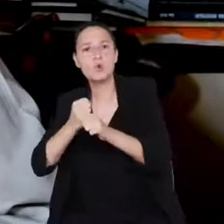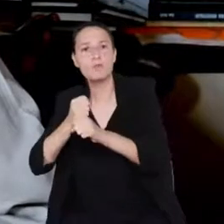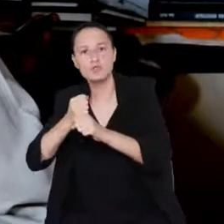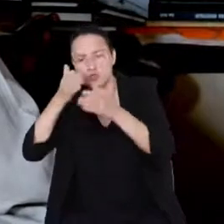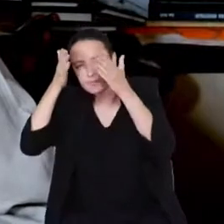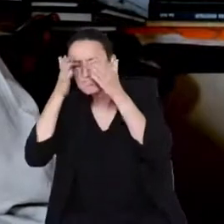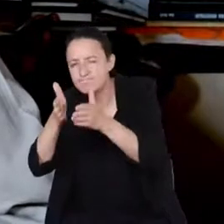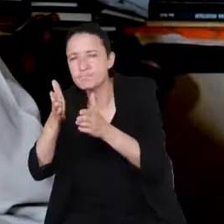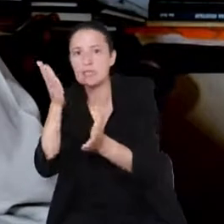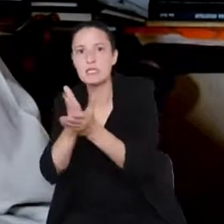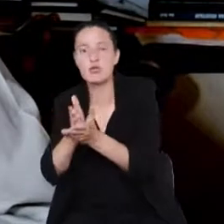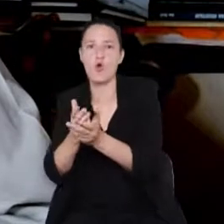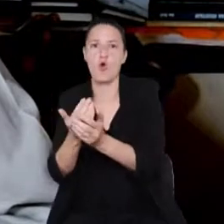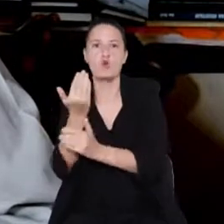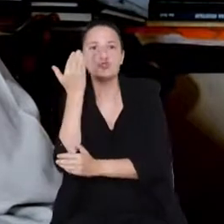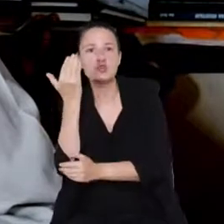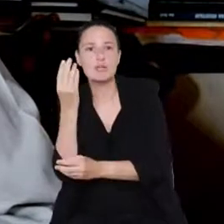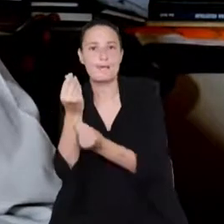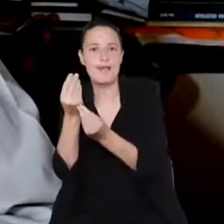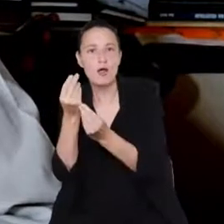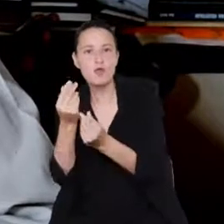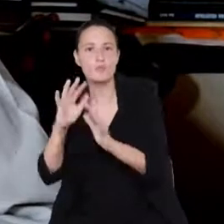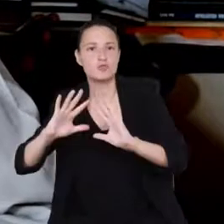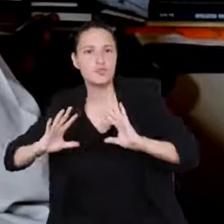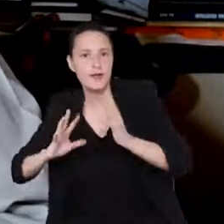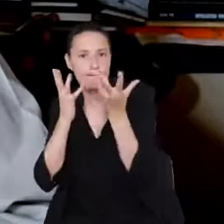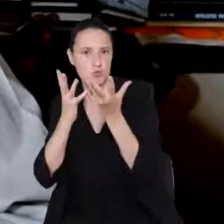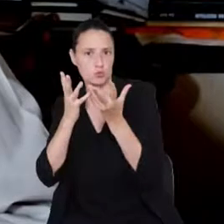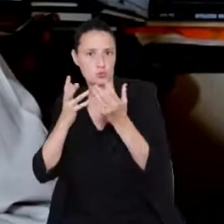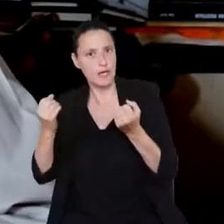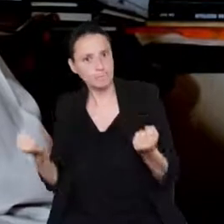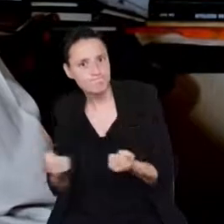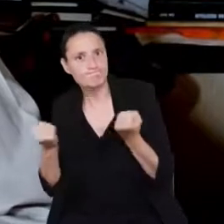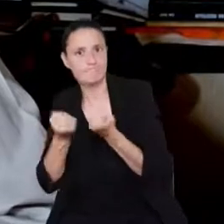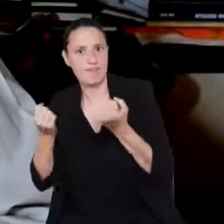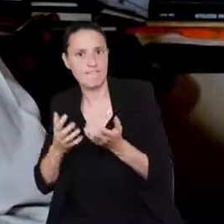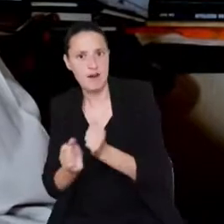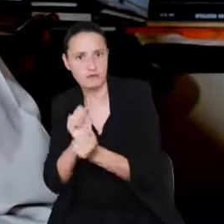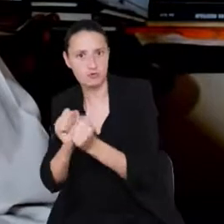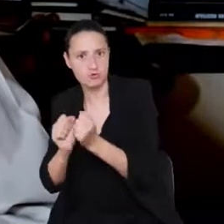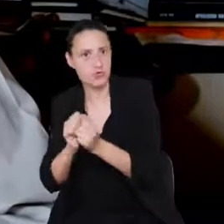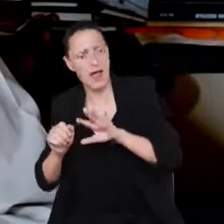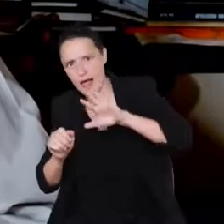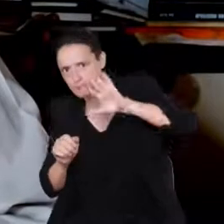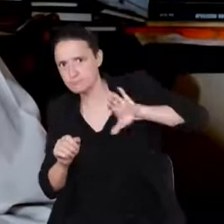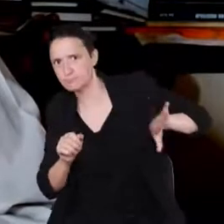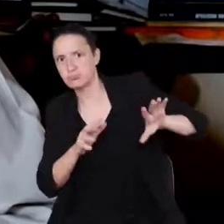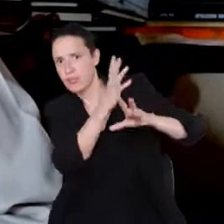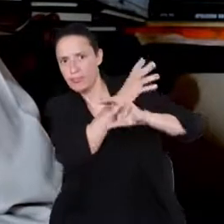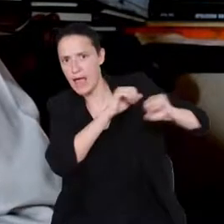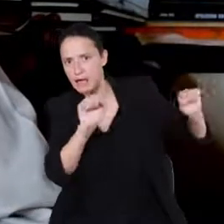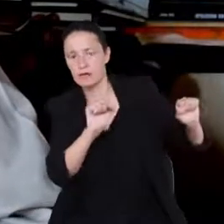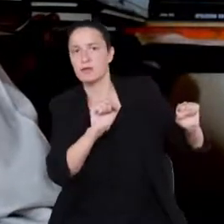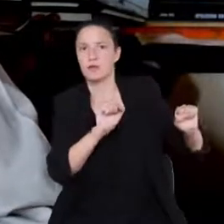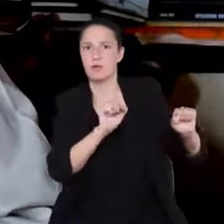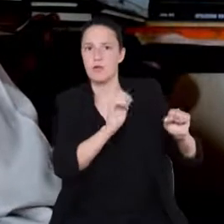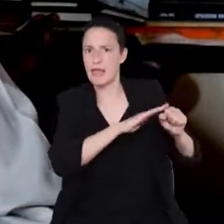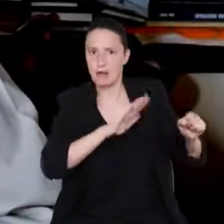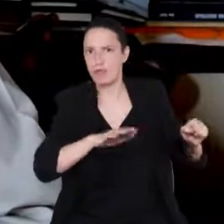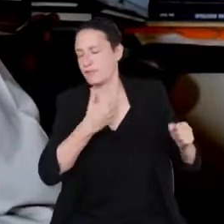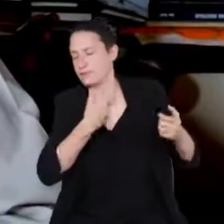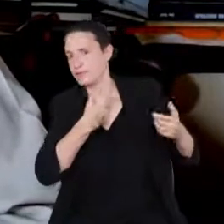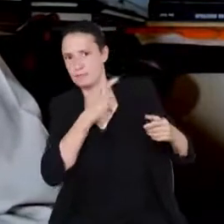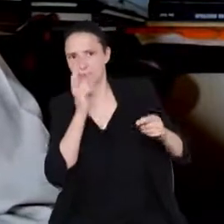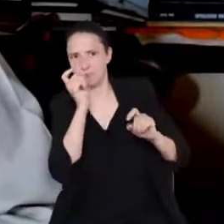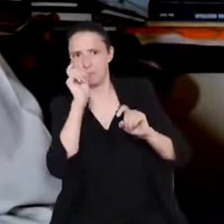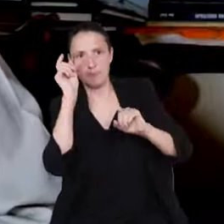na hasłach socjalnych, ekonomicznych, rewolucyjnych, pomijając to kwestie narodowe jako nienależące